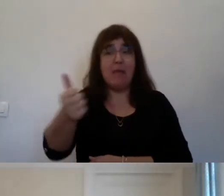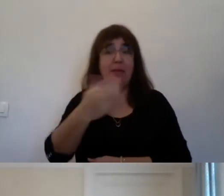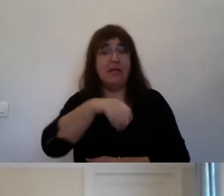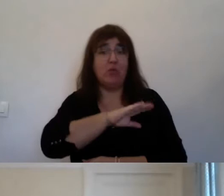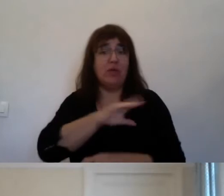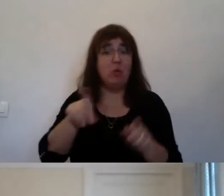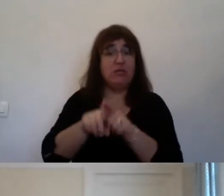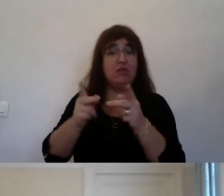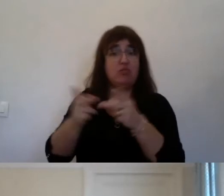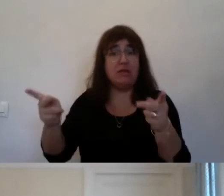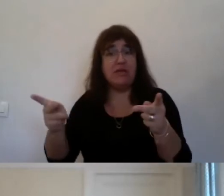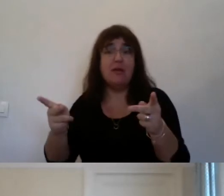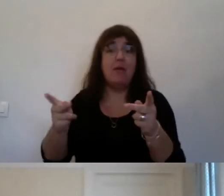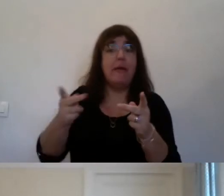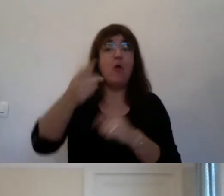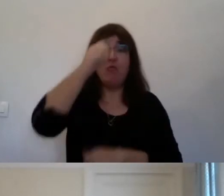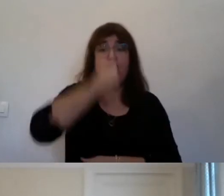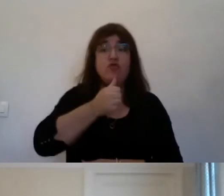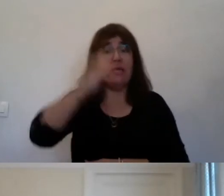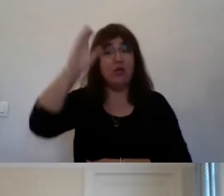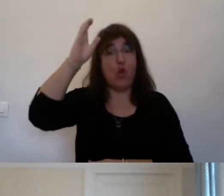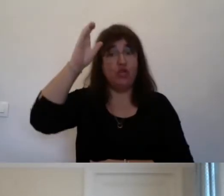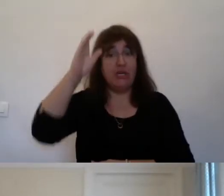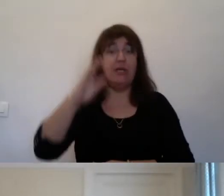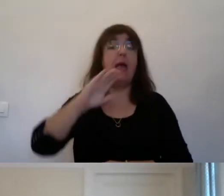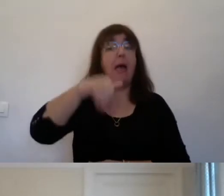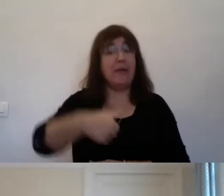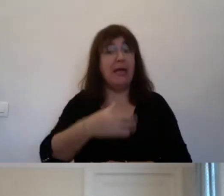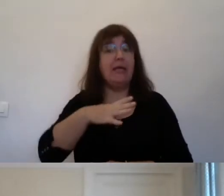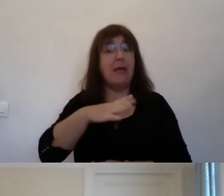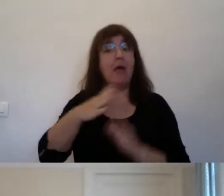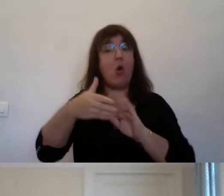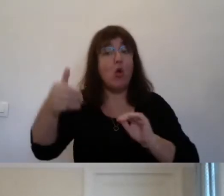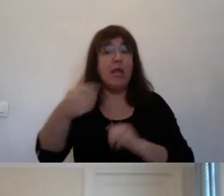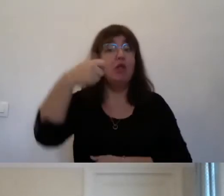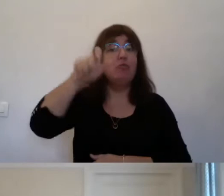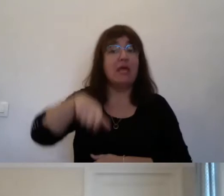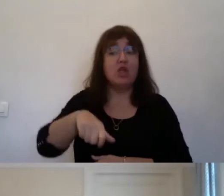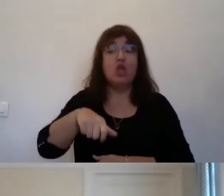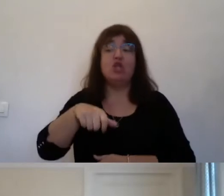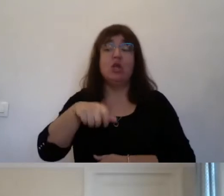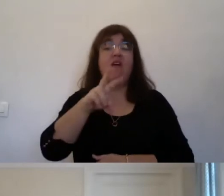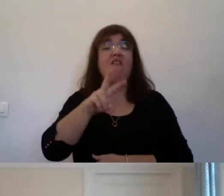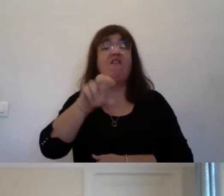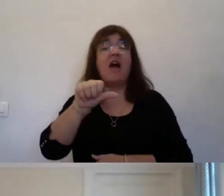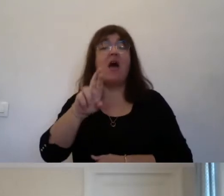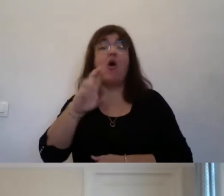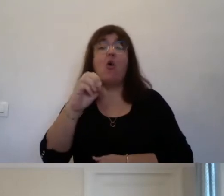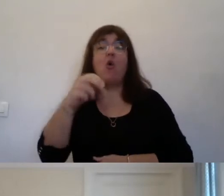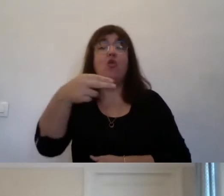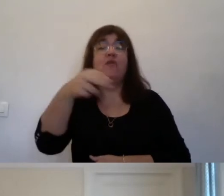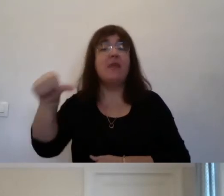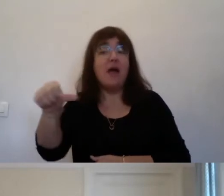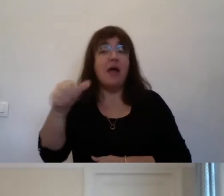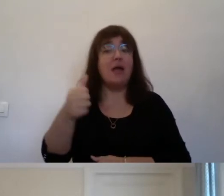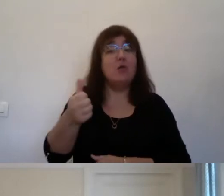Juste après, on aura le témoignage d'un conférencier à la RMN, Enrique Varona. On poursuivra avec Muriel Ikovics, qui est animatrice